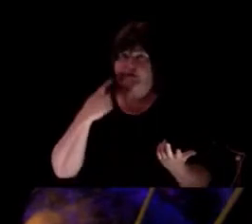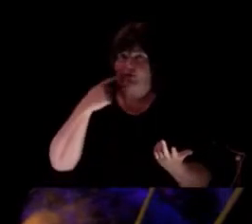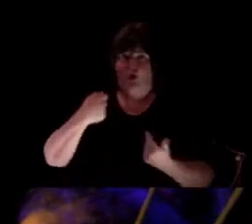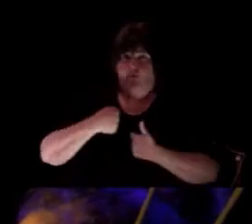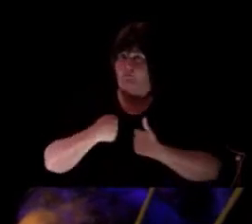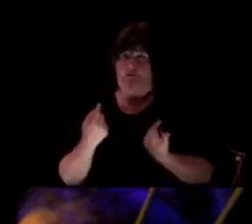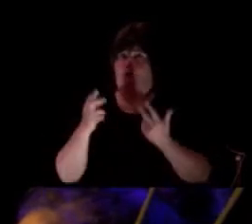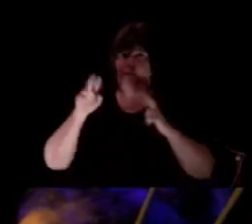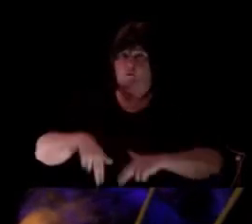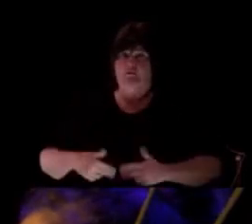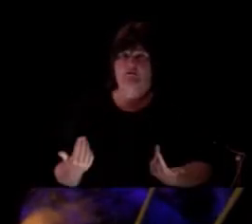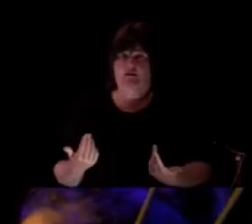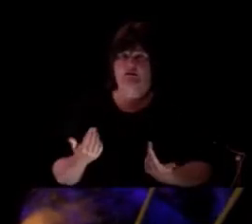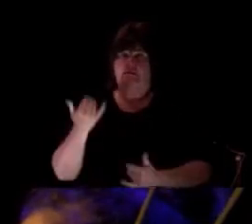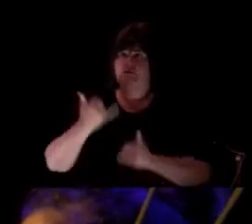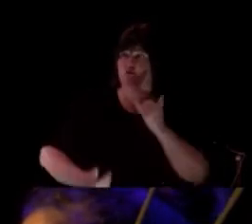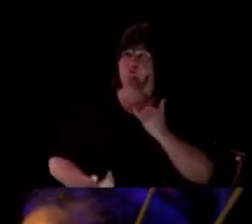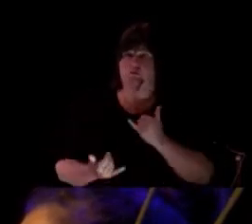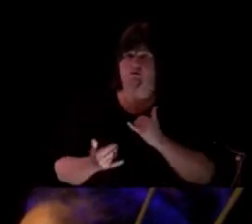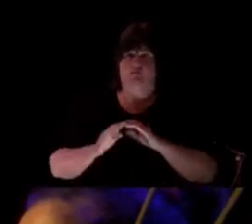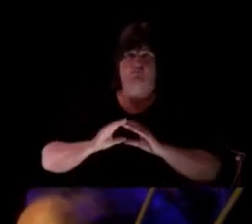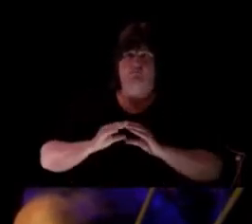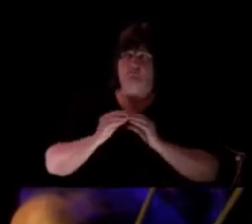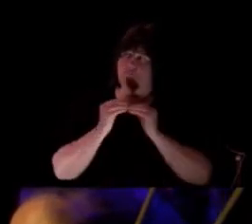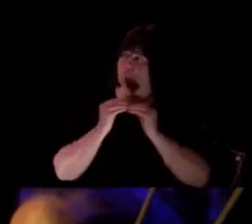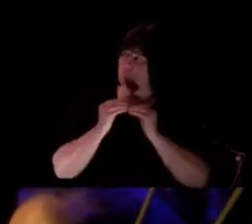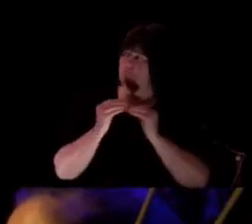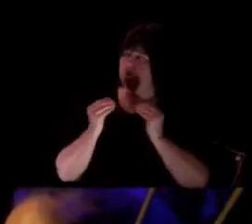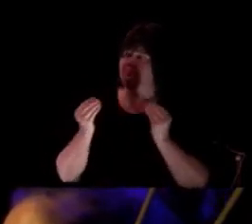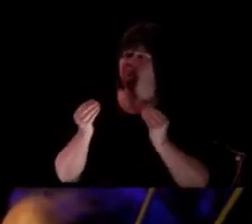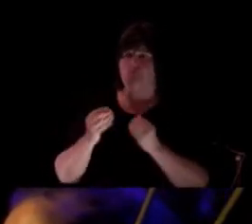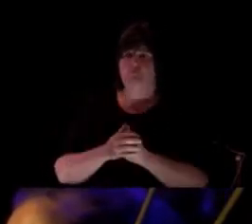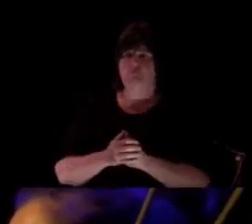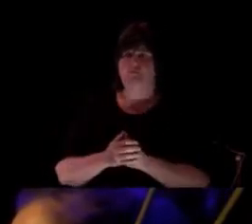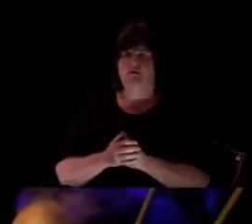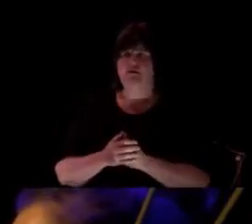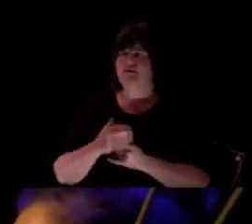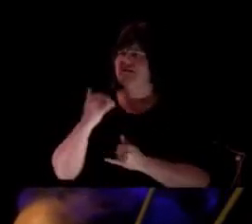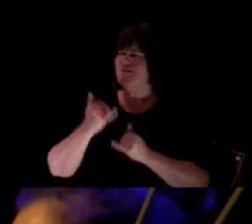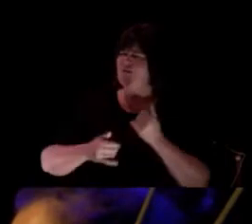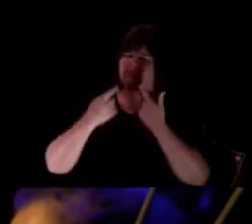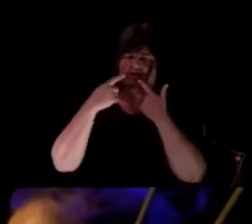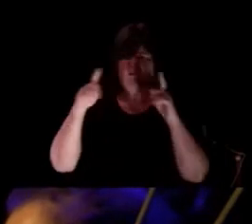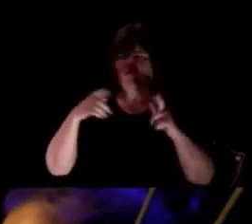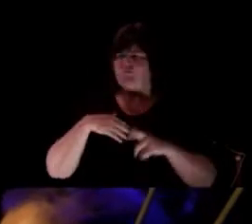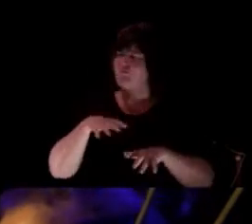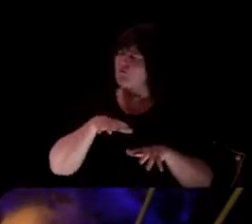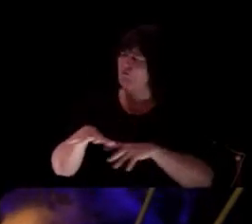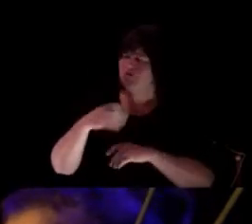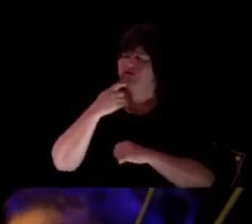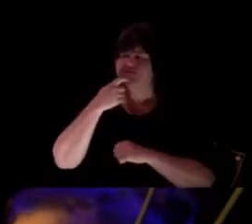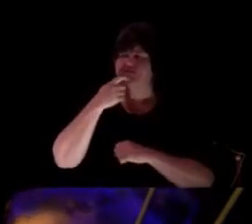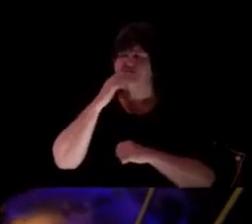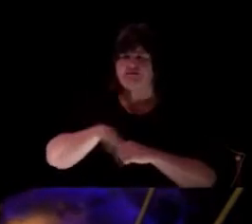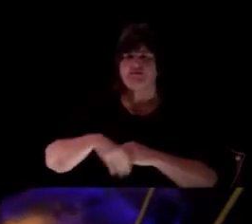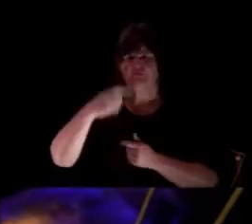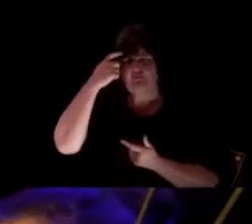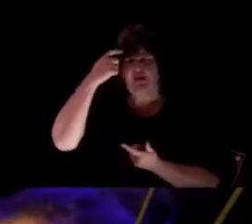Og man er bare rett og slett gitt opp på å orke å si sin mening og orke